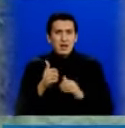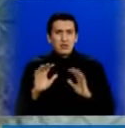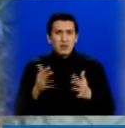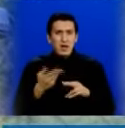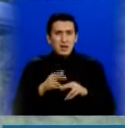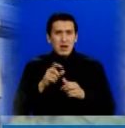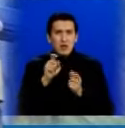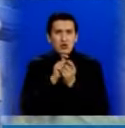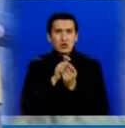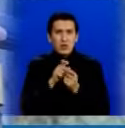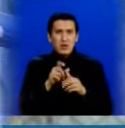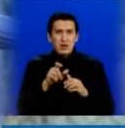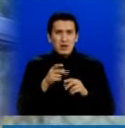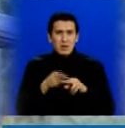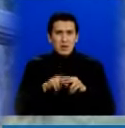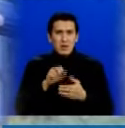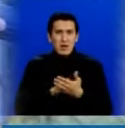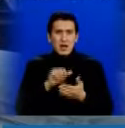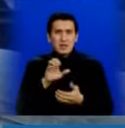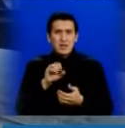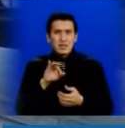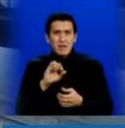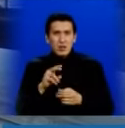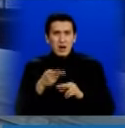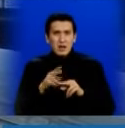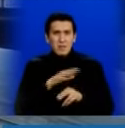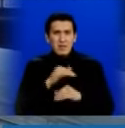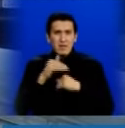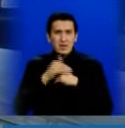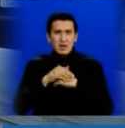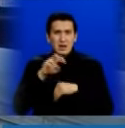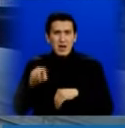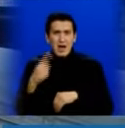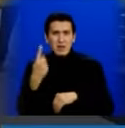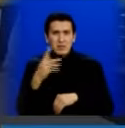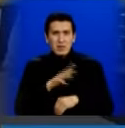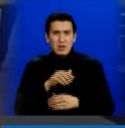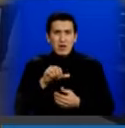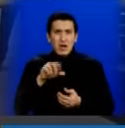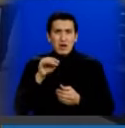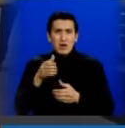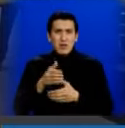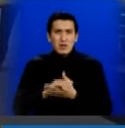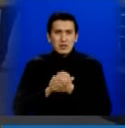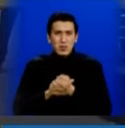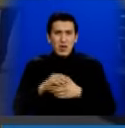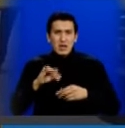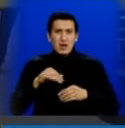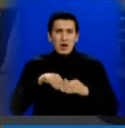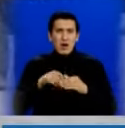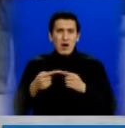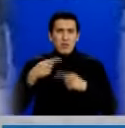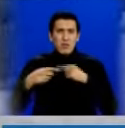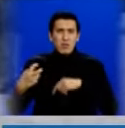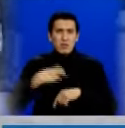фоне ссоры. По словам свидетелей, Саед Фарук сначала был на вечеринке один. Мужчина с кем-то поспорил и уехал, а позже вернулся с